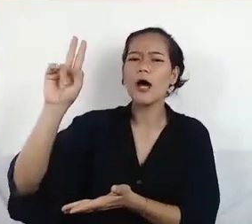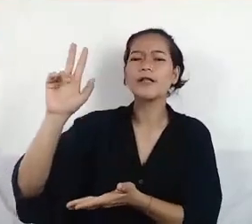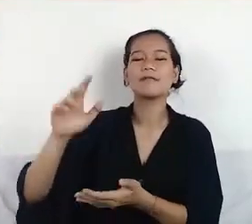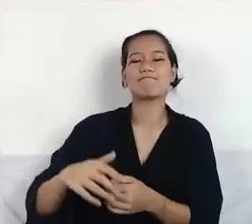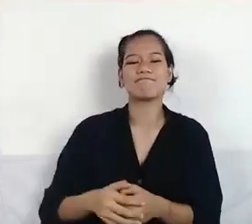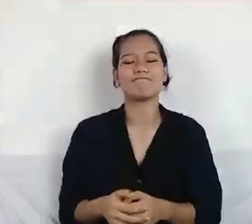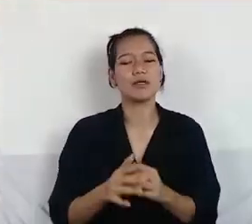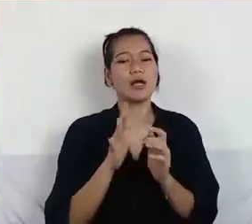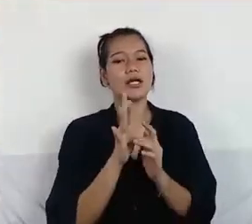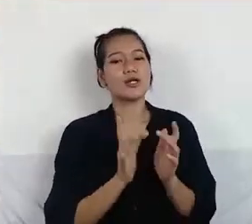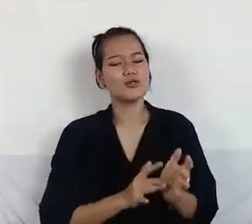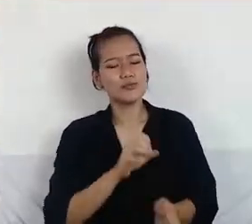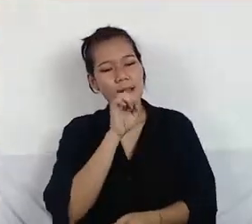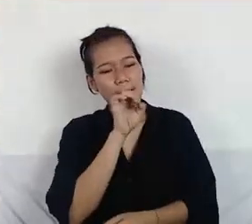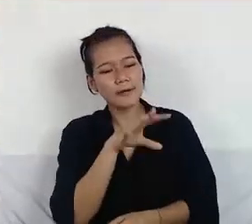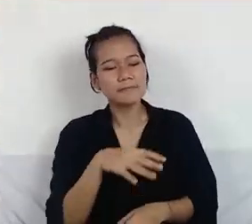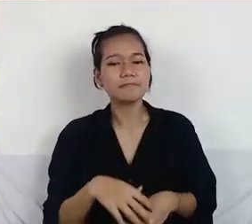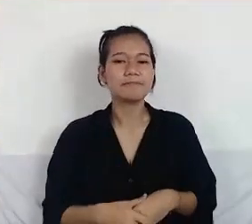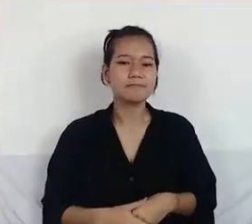Lalu kata Yesus kepada mereka,